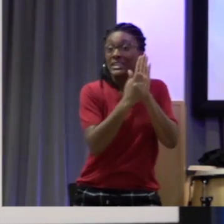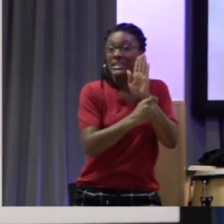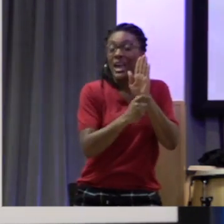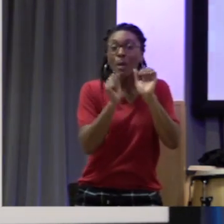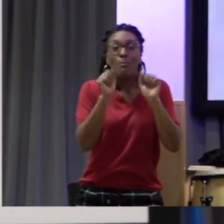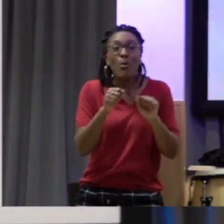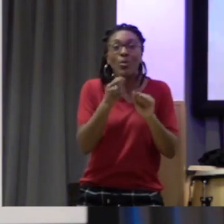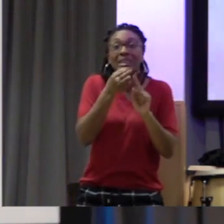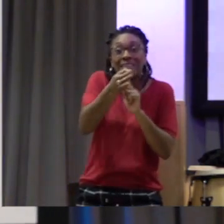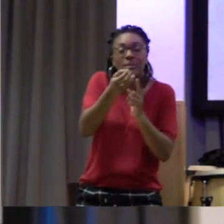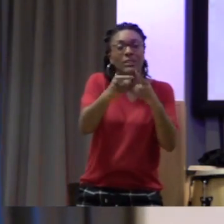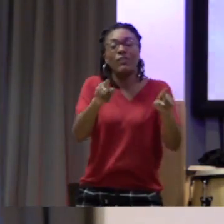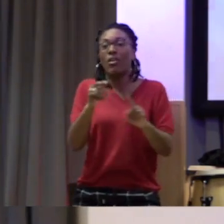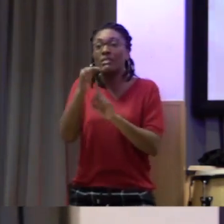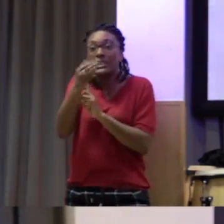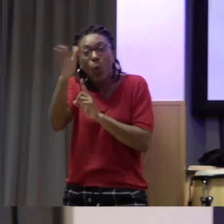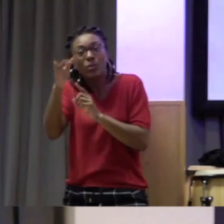fait la beauté de la parole, chers frères et sœurs.